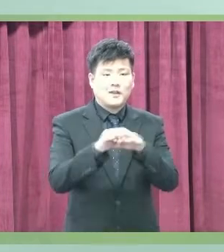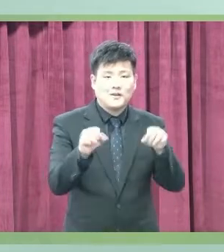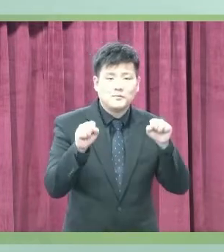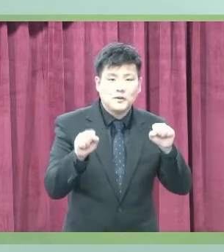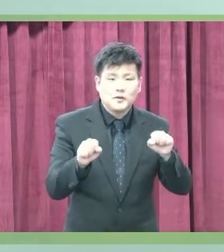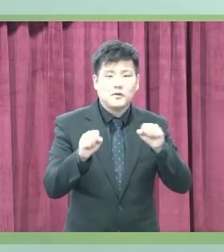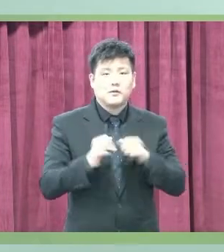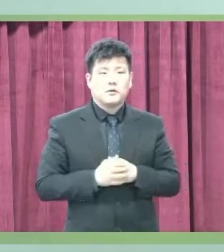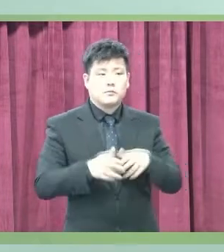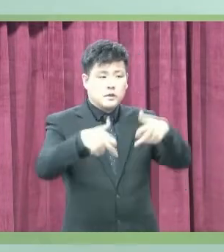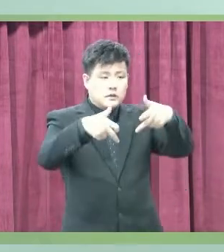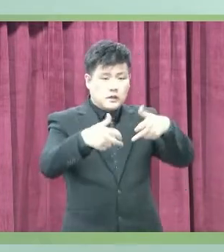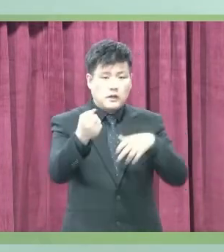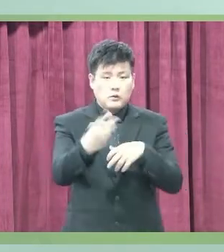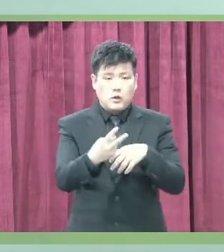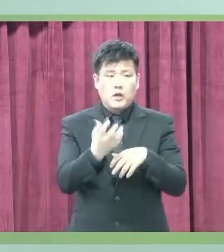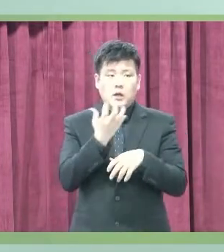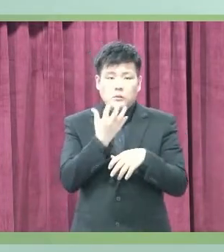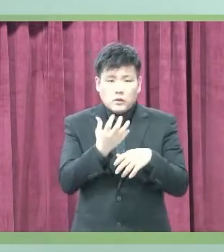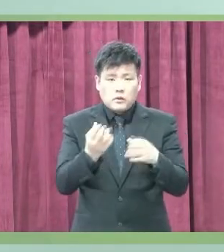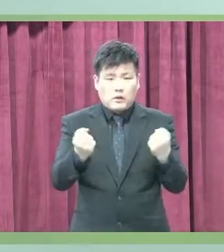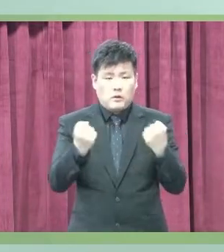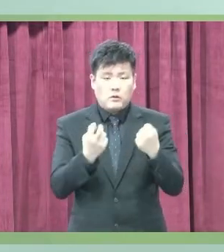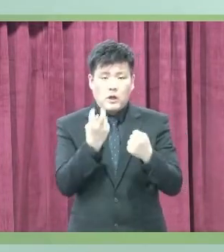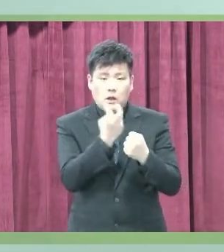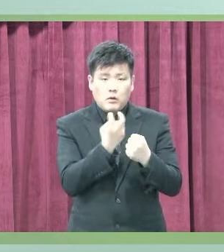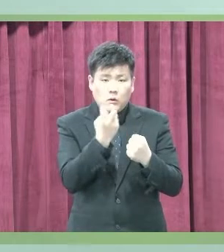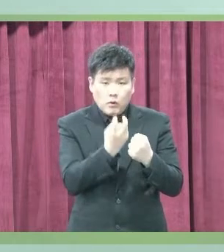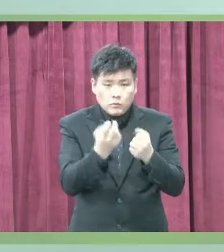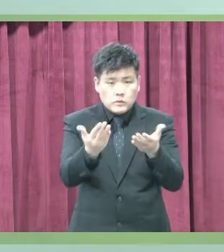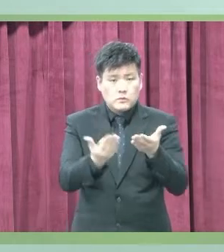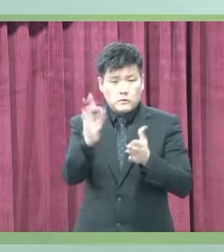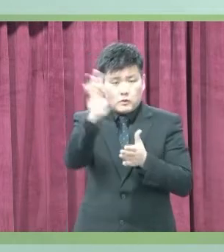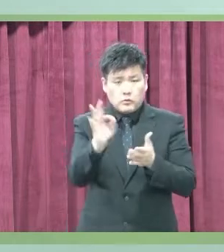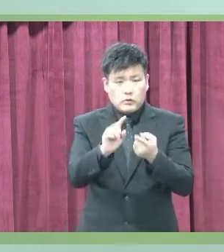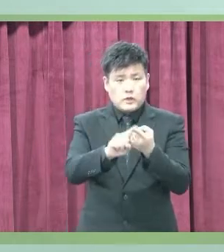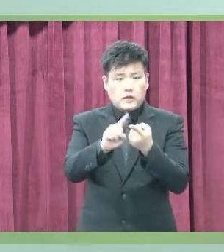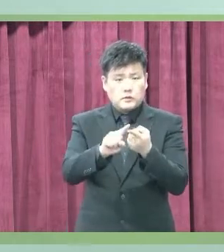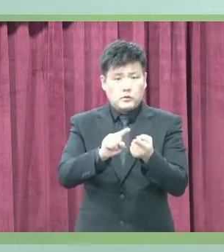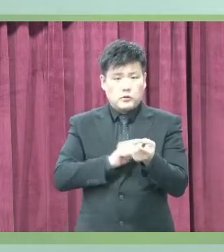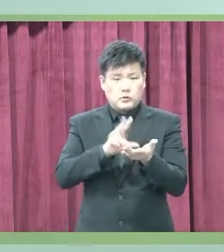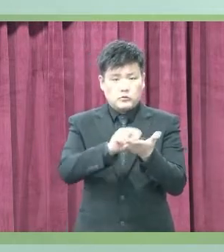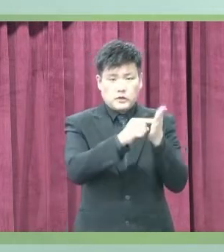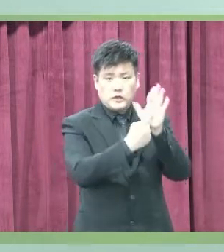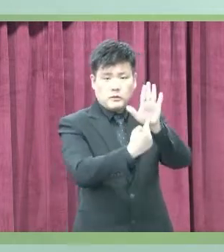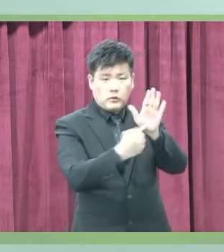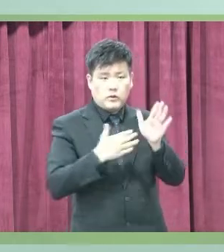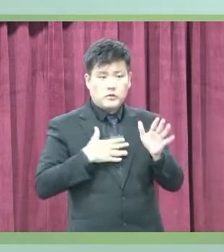안녕하세요. 장애인 및 비장애인의 건강검진 수검률이라는 발표를 맡은 국립재활원 건강보건연구과